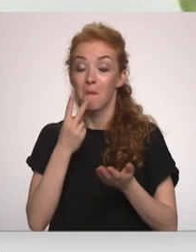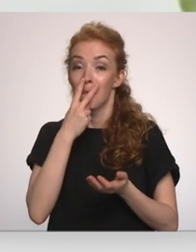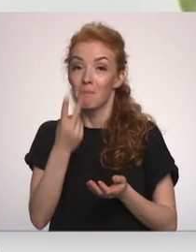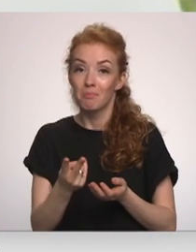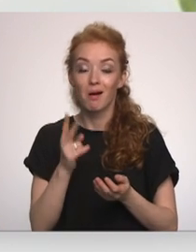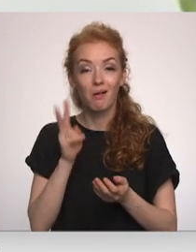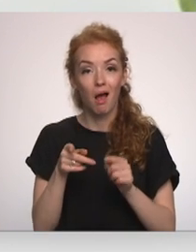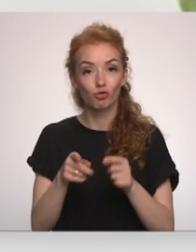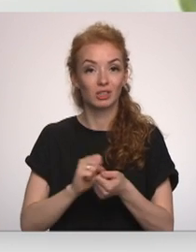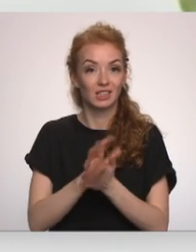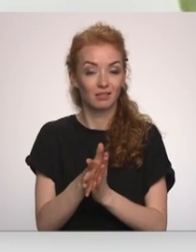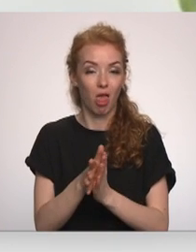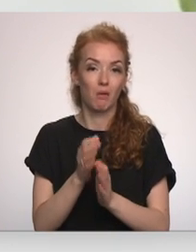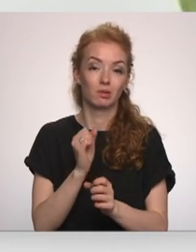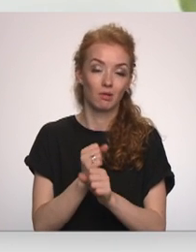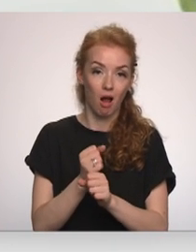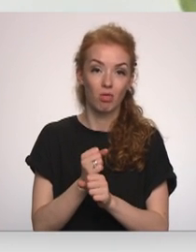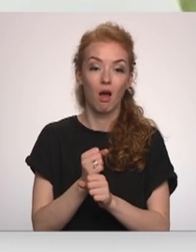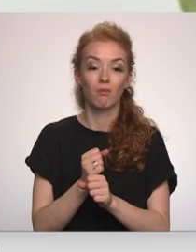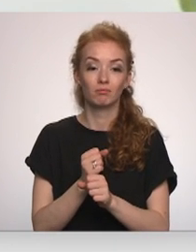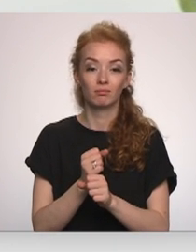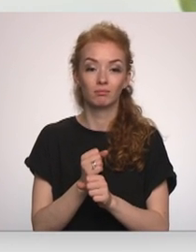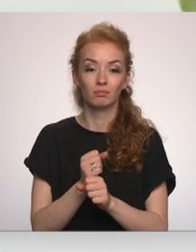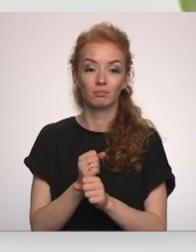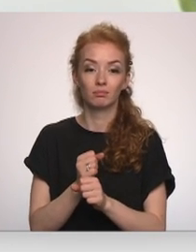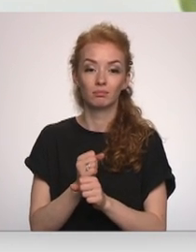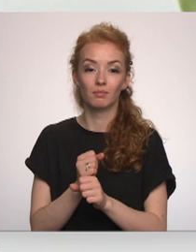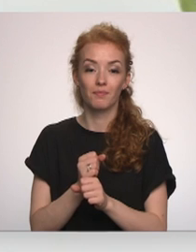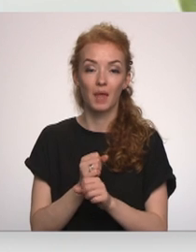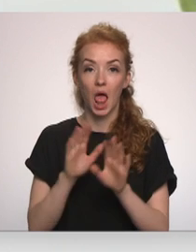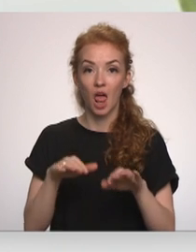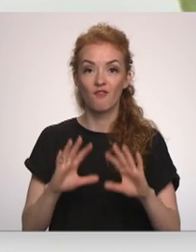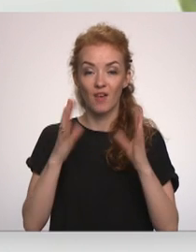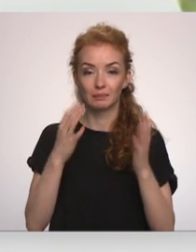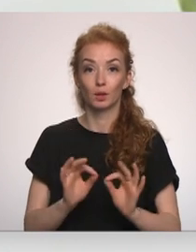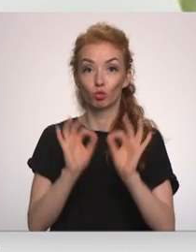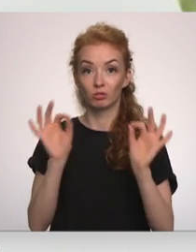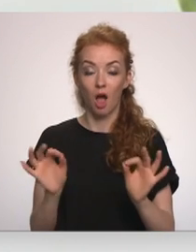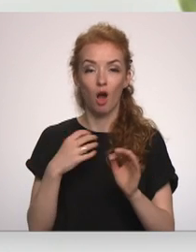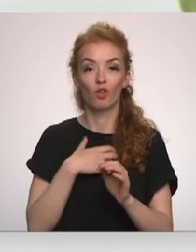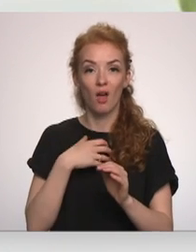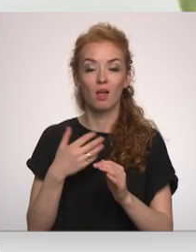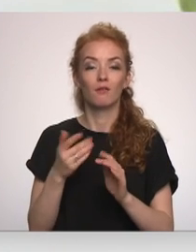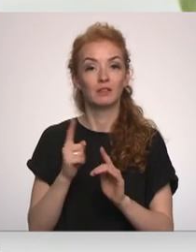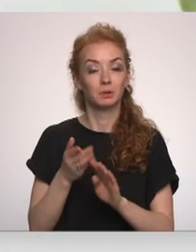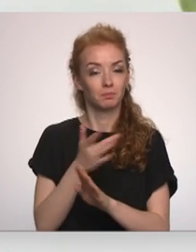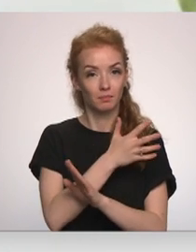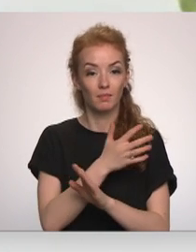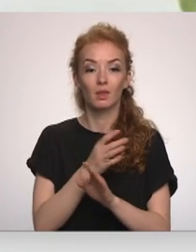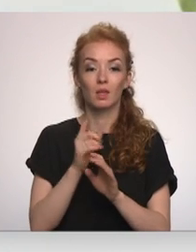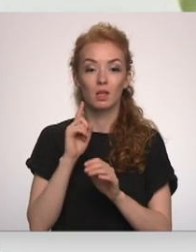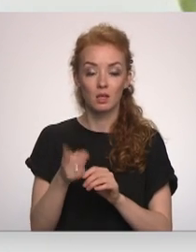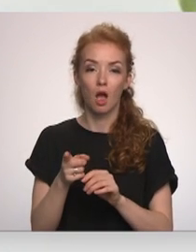Paskatīsimies, kā šī sistēma strādā. Jāsaka jau, ka nu, šeit ir, lai sekmīgi uzsākt, jābūt vairāk priekšnoteikumiem. Pirmkārt, jābūt